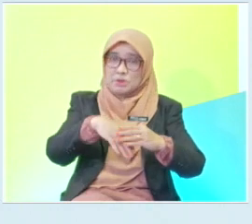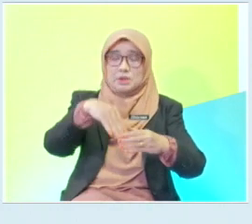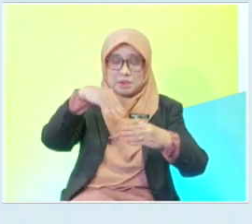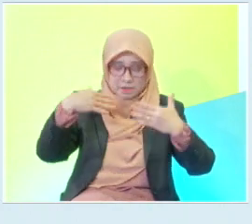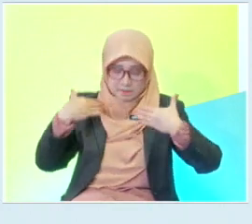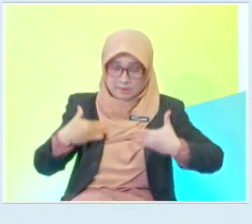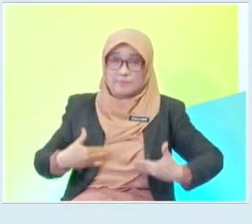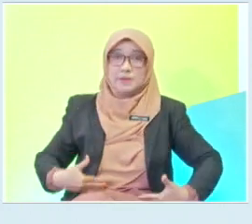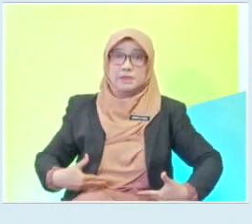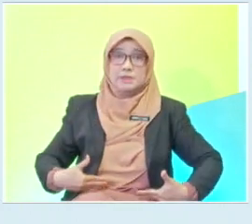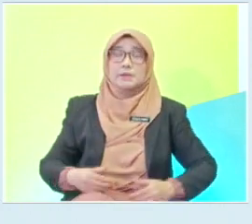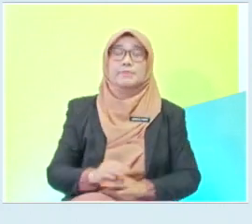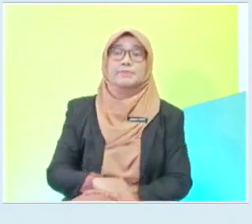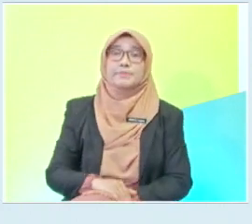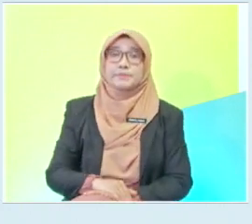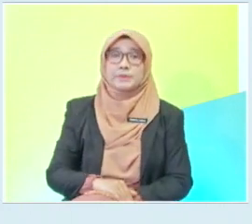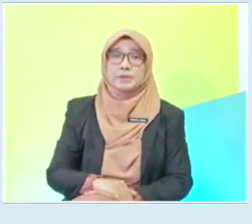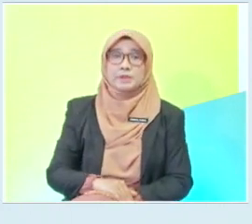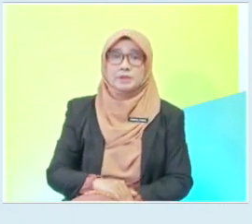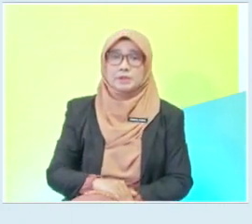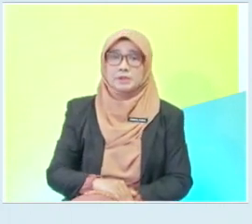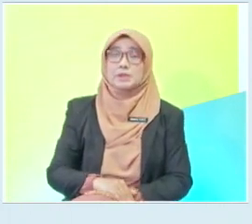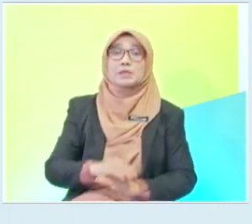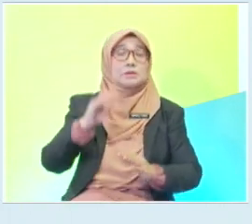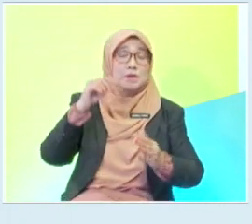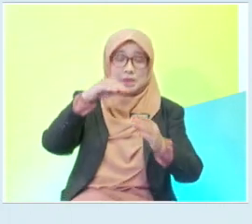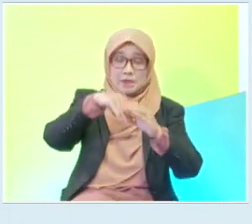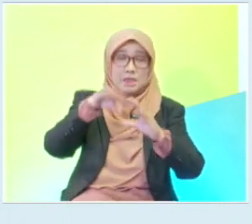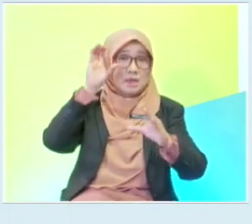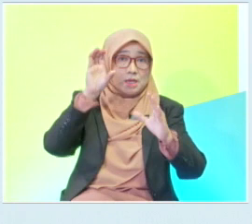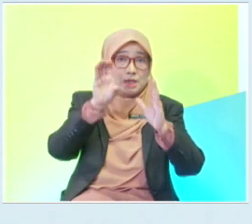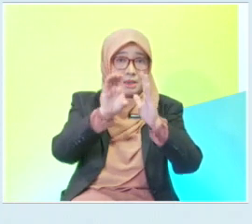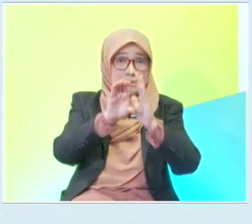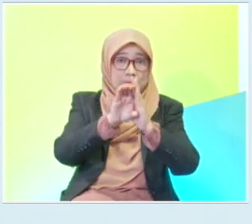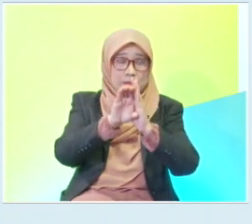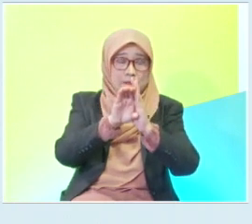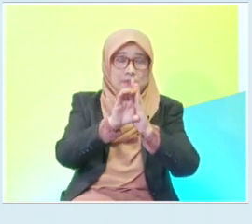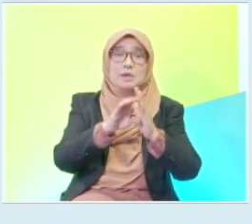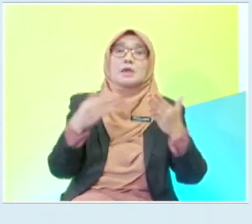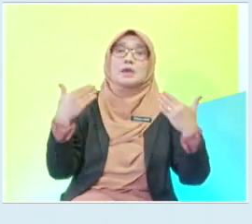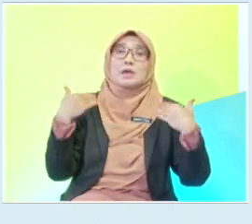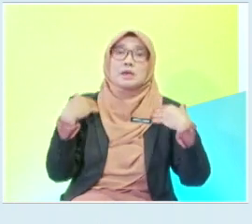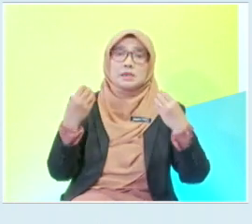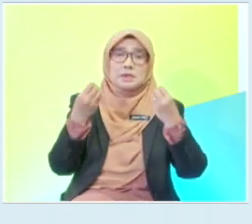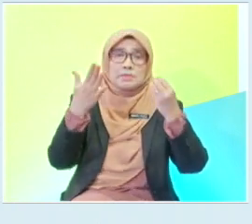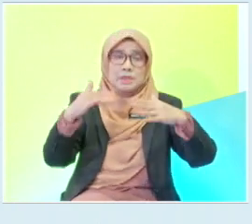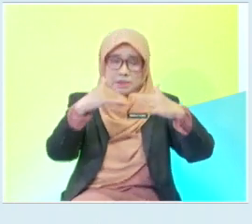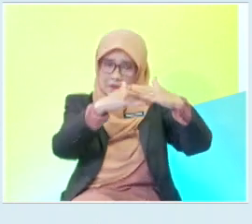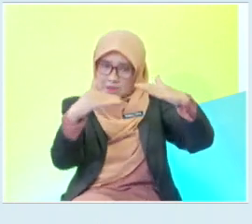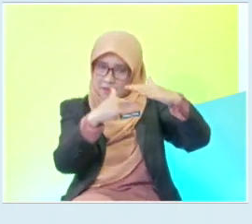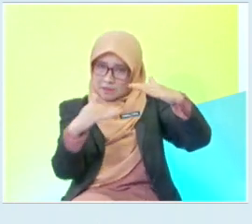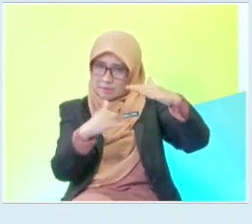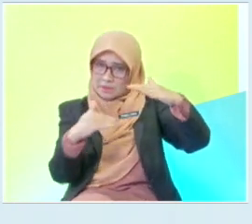lihat. Okey, kulit itu adalah kerata rentas bagi kulit. Kulit manusia ni sebenarnya terdiri daripada lapisan yang liat dan sukar ditembusi